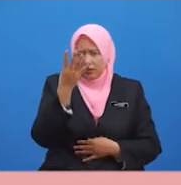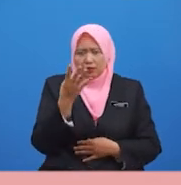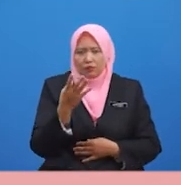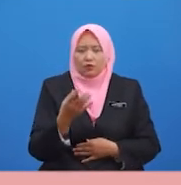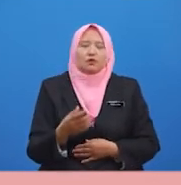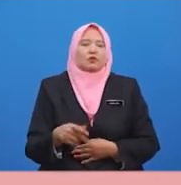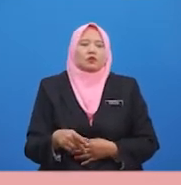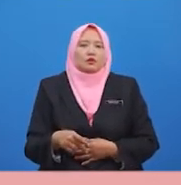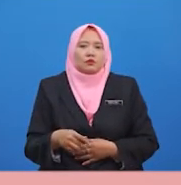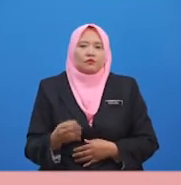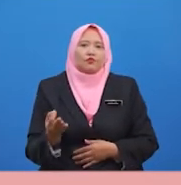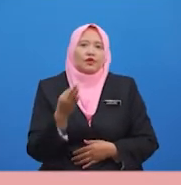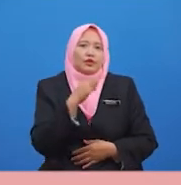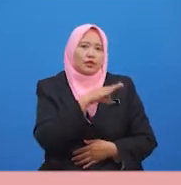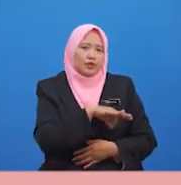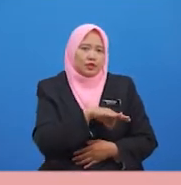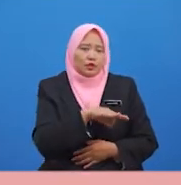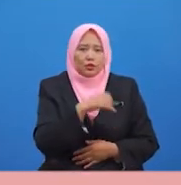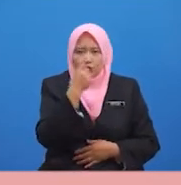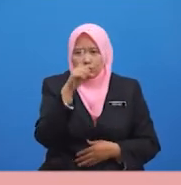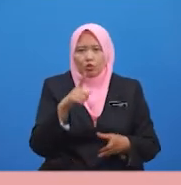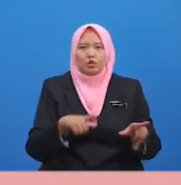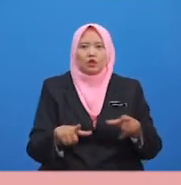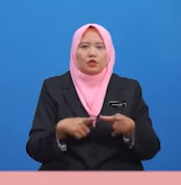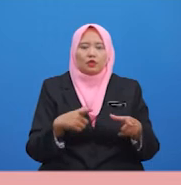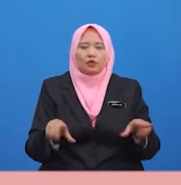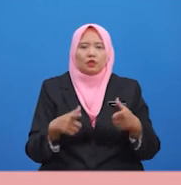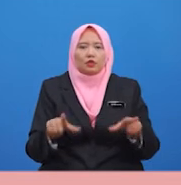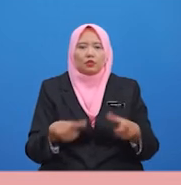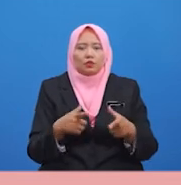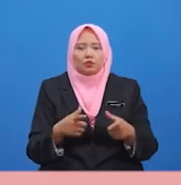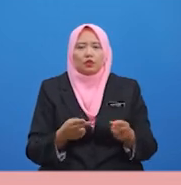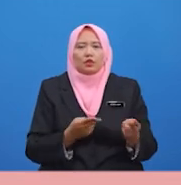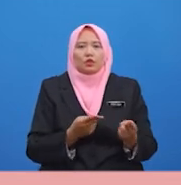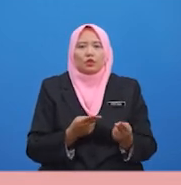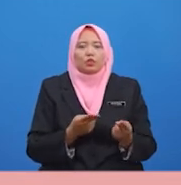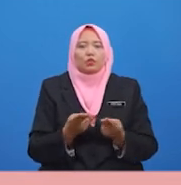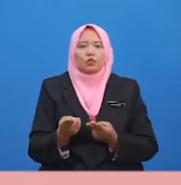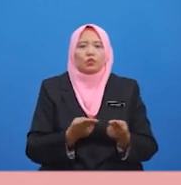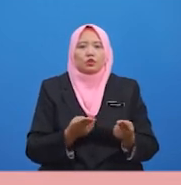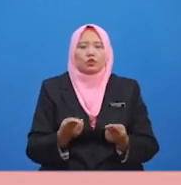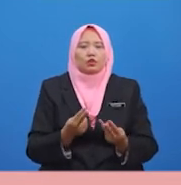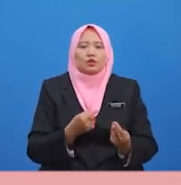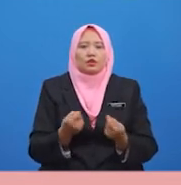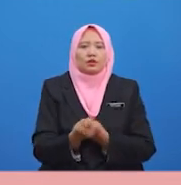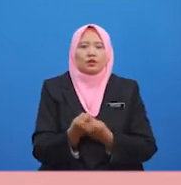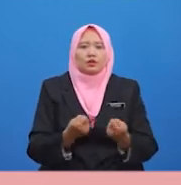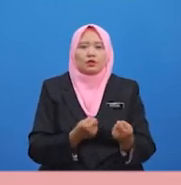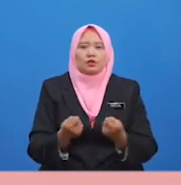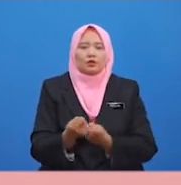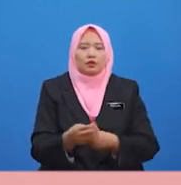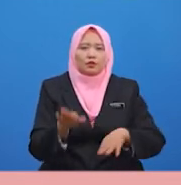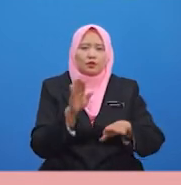ini. Kemukakan hujah anda tentang kelebihan melakukan urus